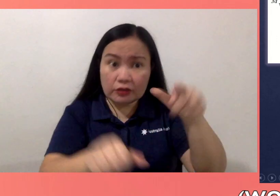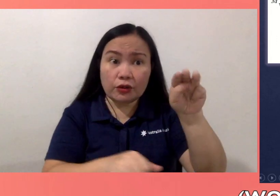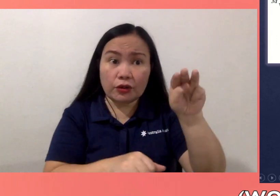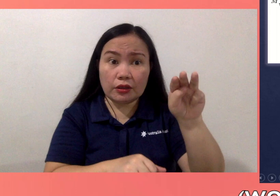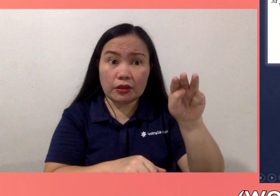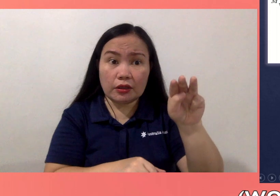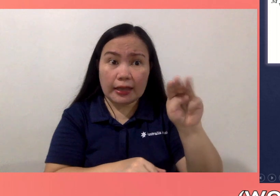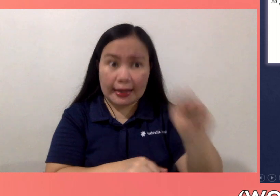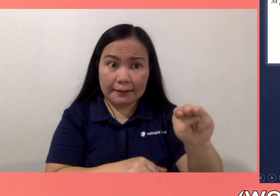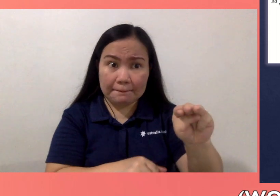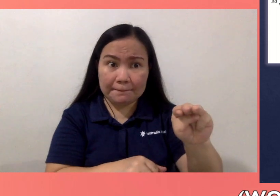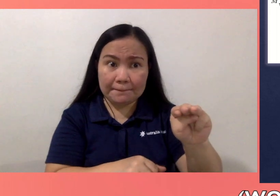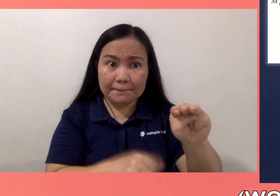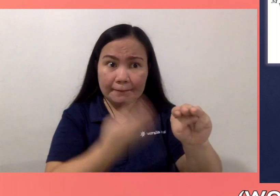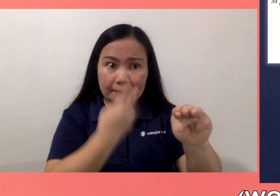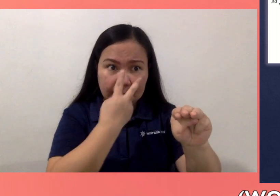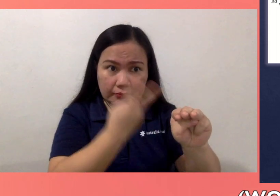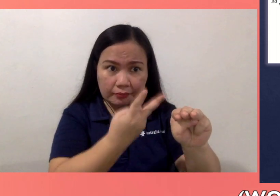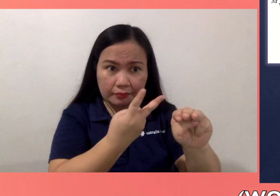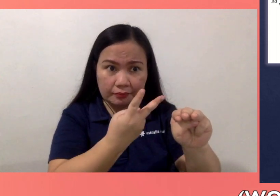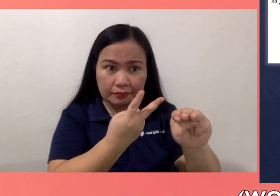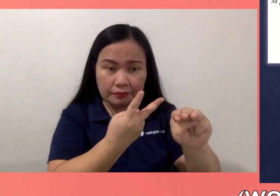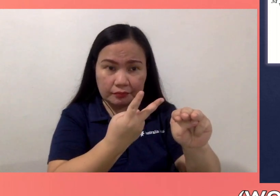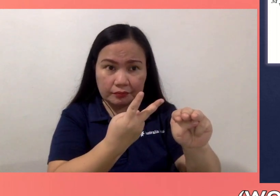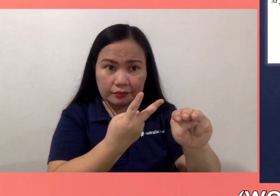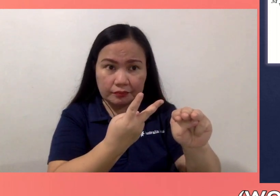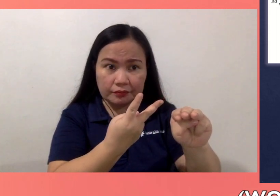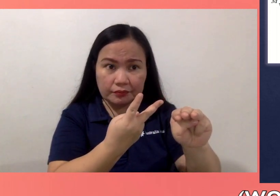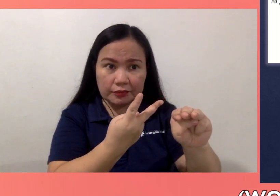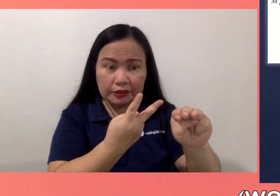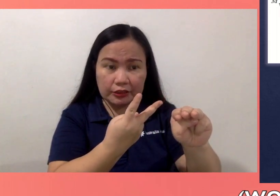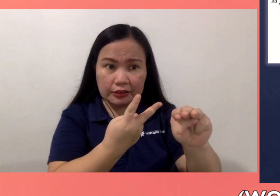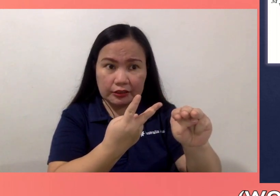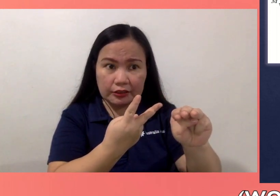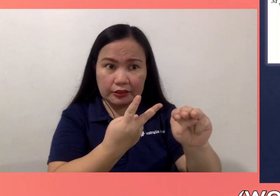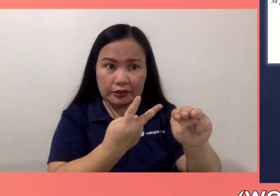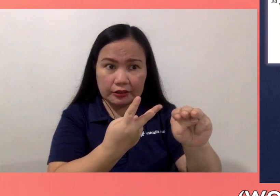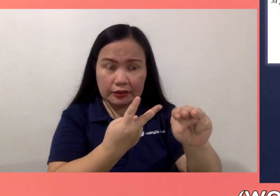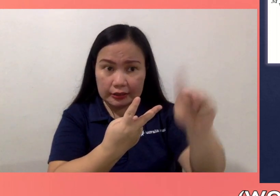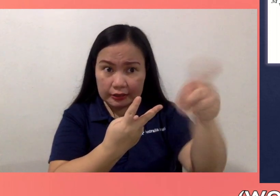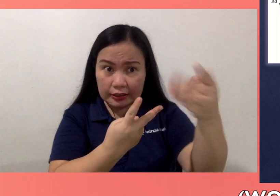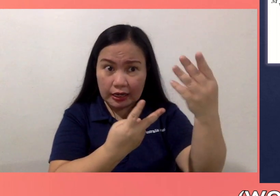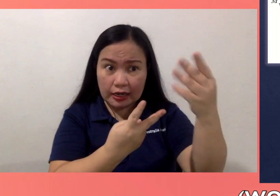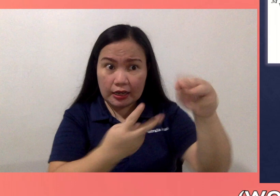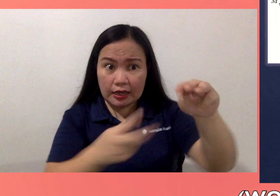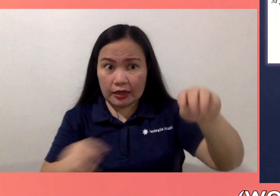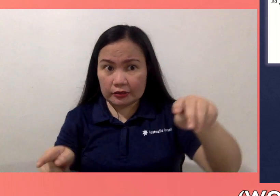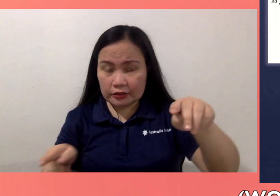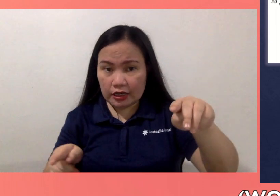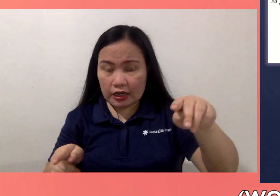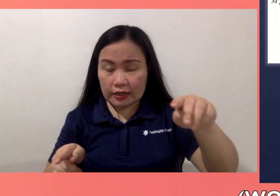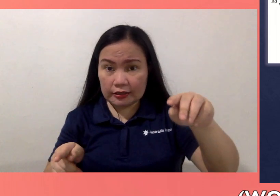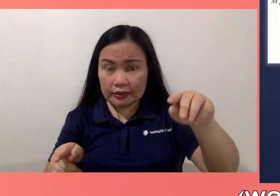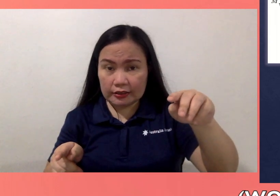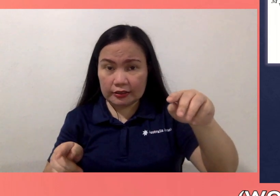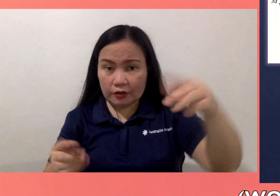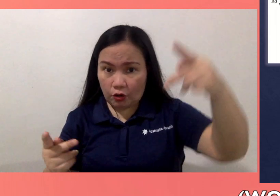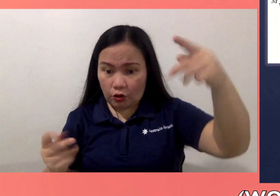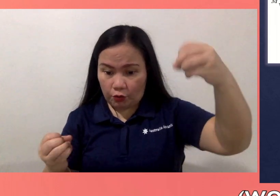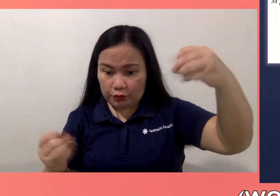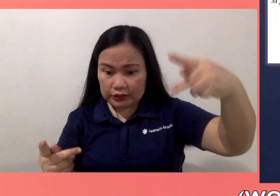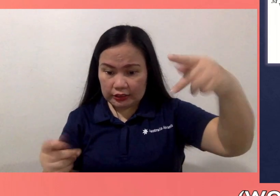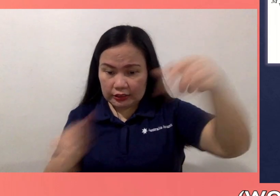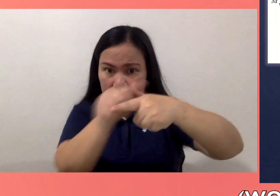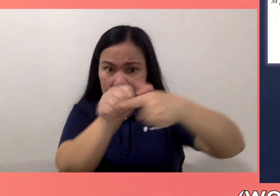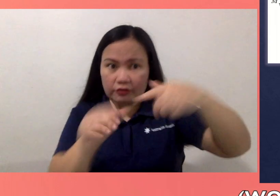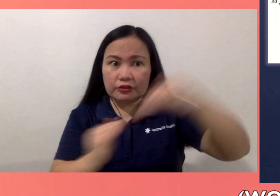So, since sa angle M natin, sabi ko nga kanina na itong angle na to ay equal dito. So, therefore,